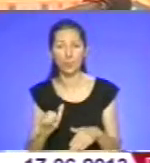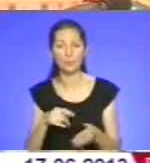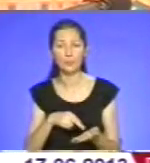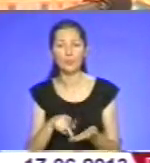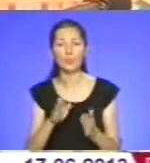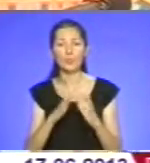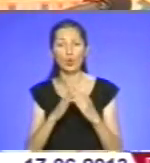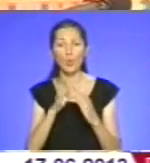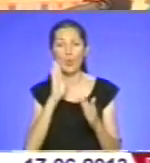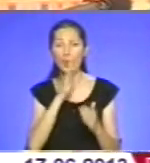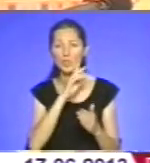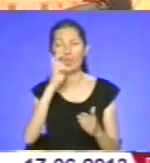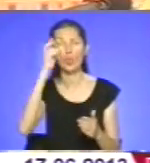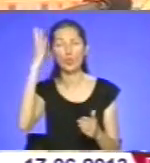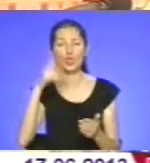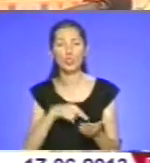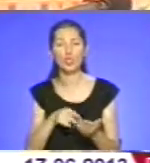їй,